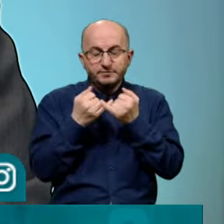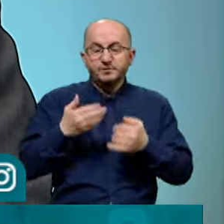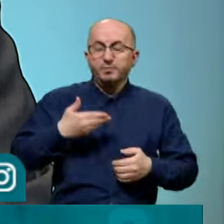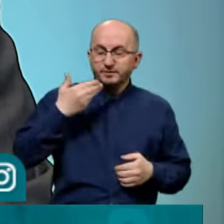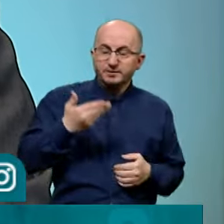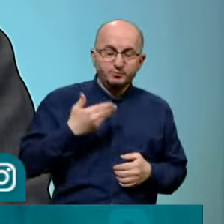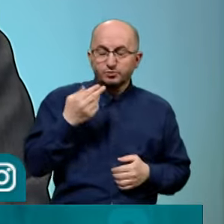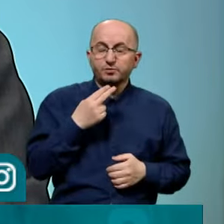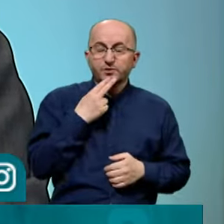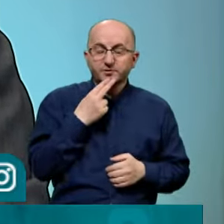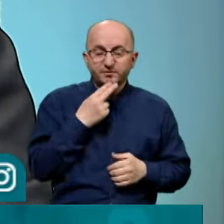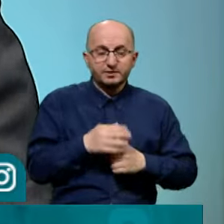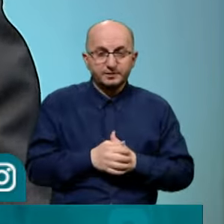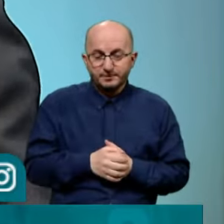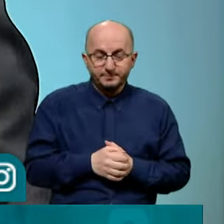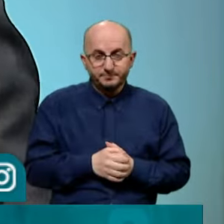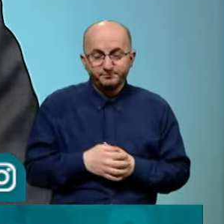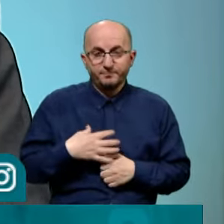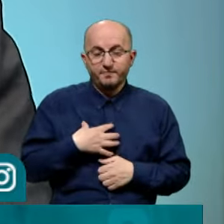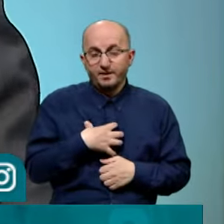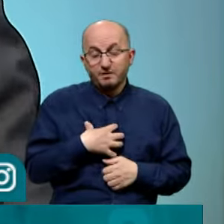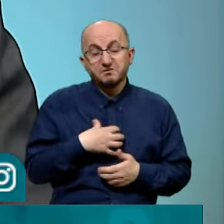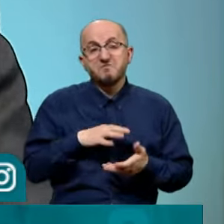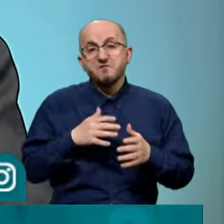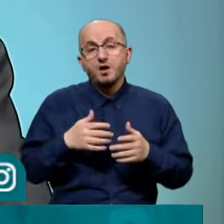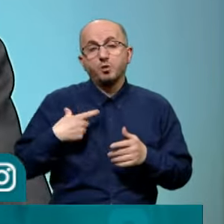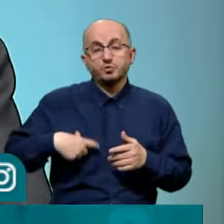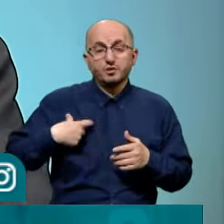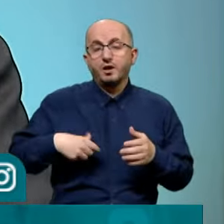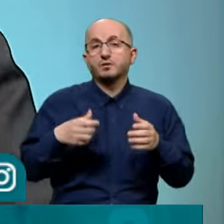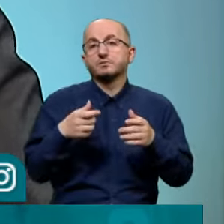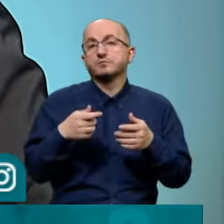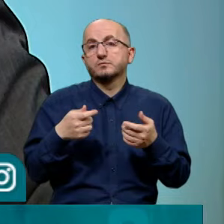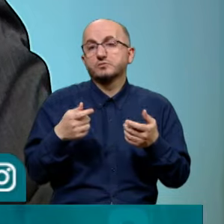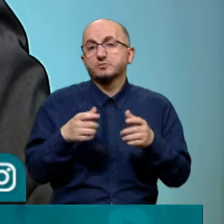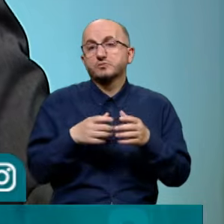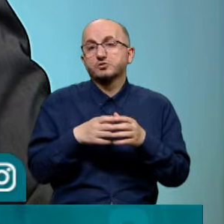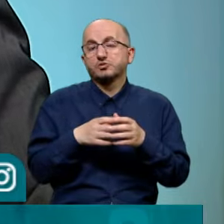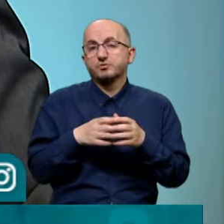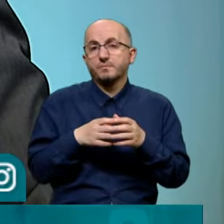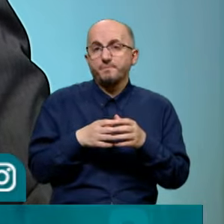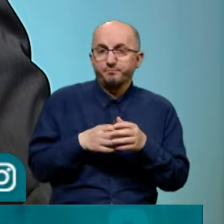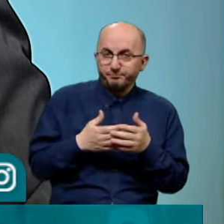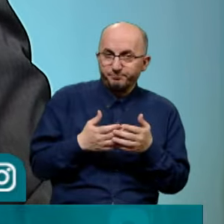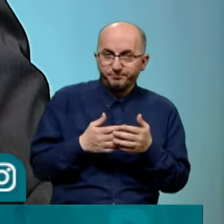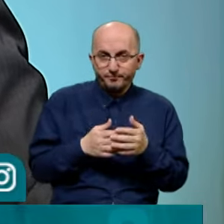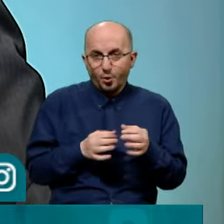bahsetmiş olduğu hanımefendilerin Diyanet'in veyahut da şirketlerin grubu içerisinde can, mal,